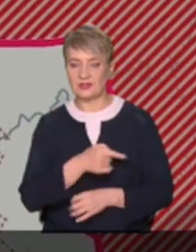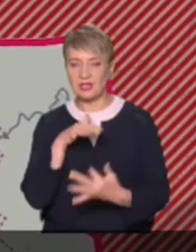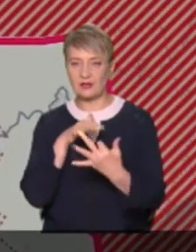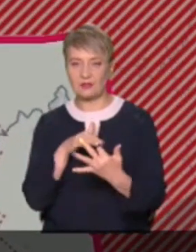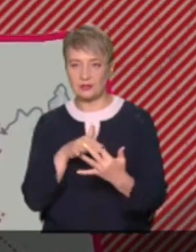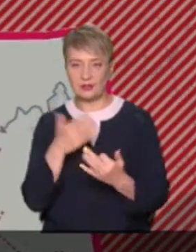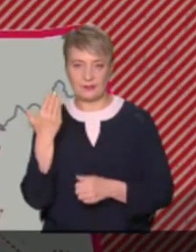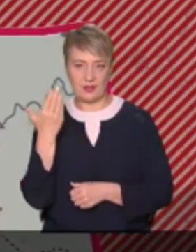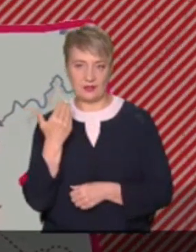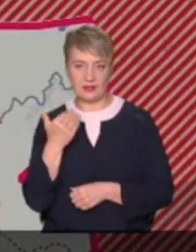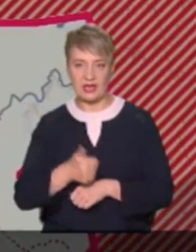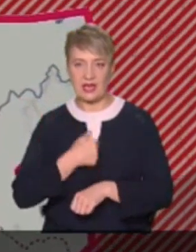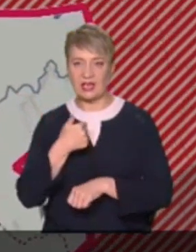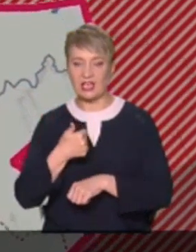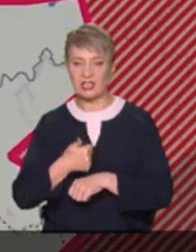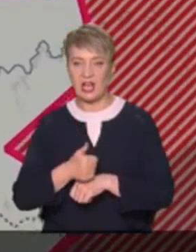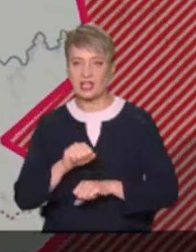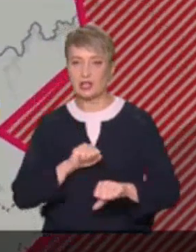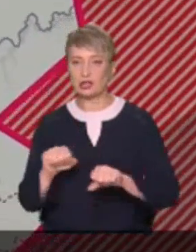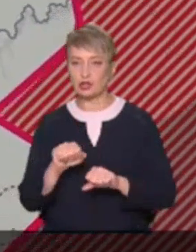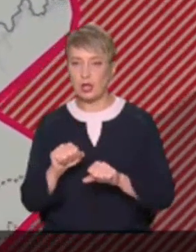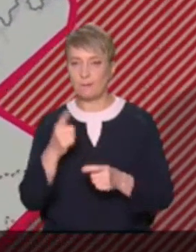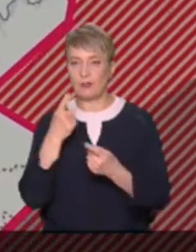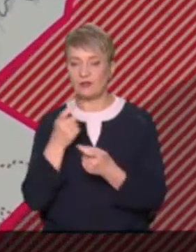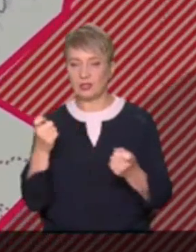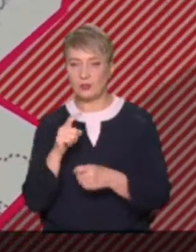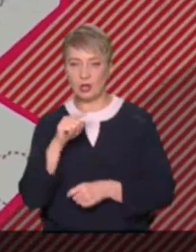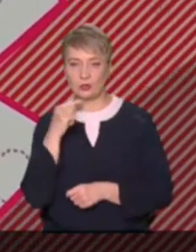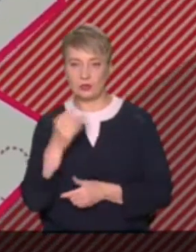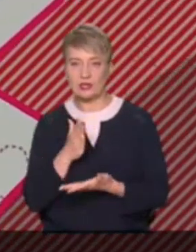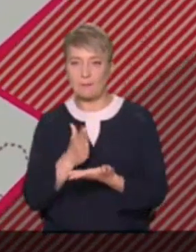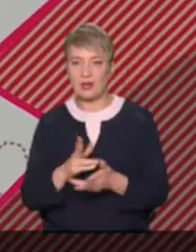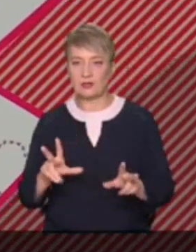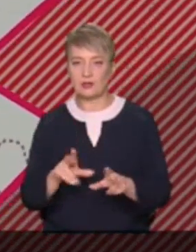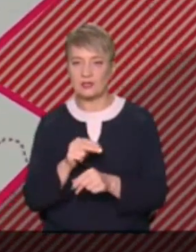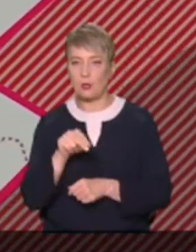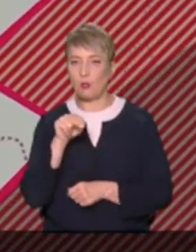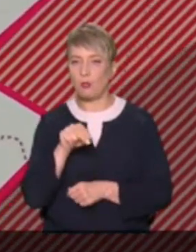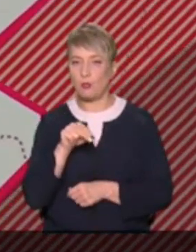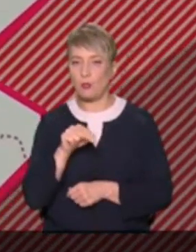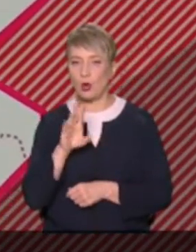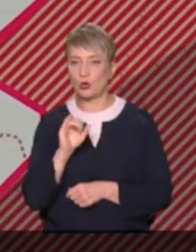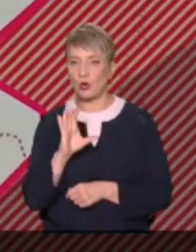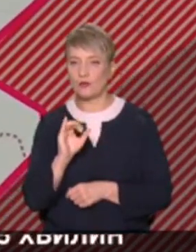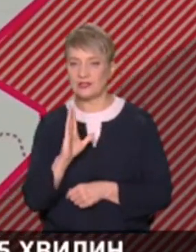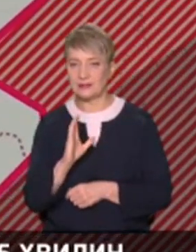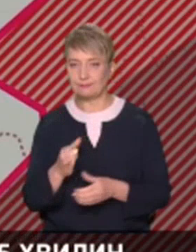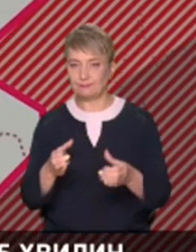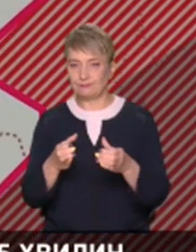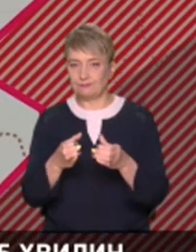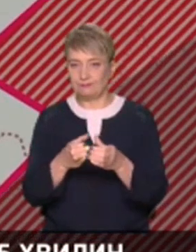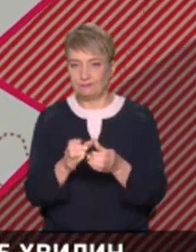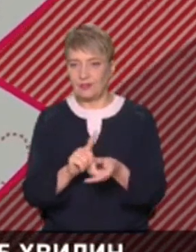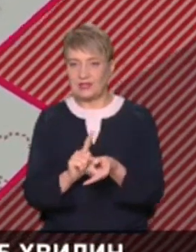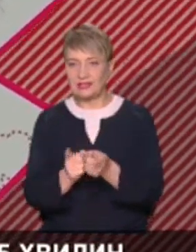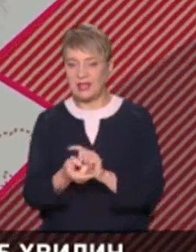напередодні Генеральний штаб повідомляв, що росіяни мають певний успіх у Покровську, закріплюються на південній околиці